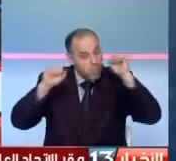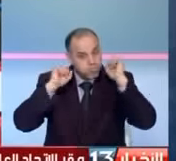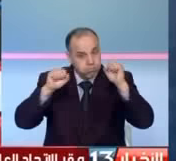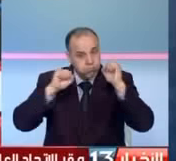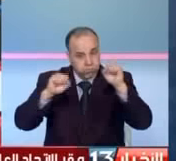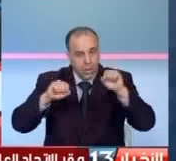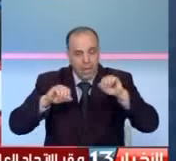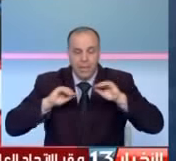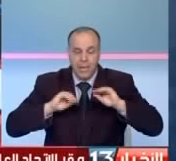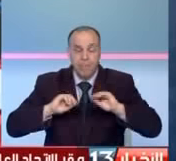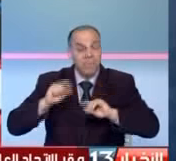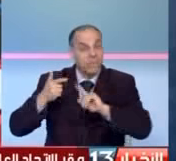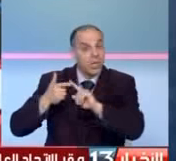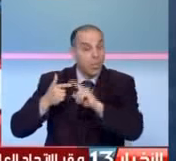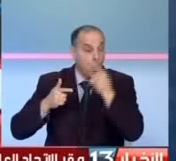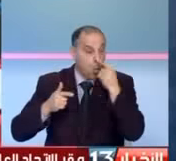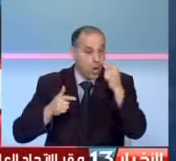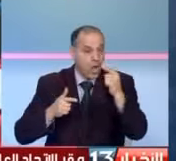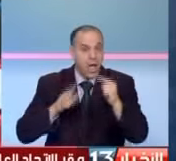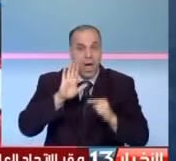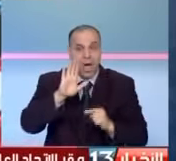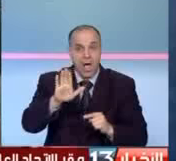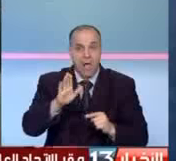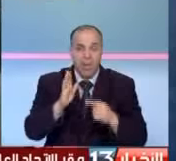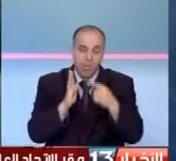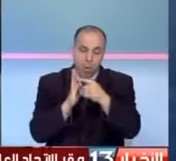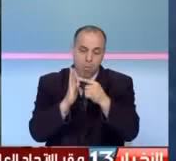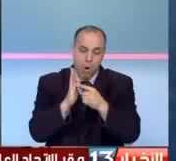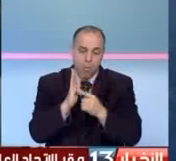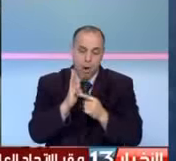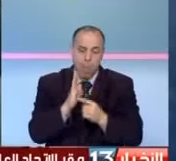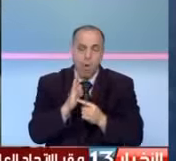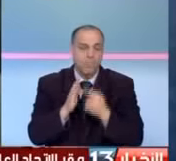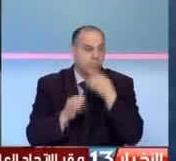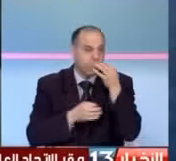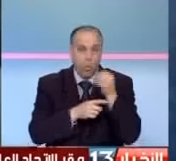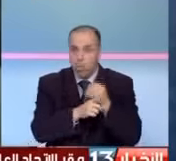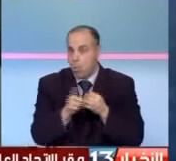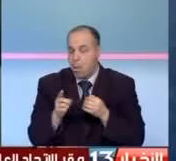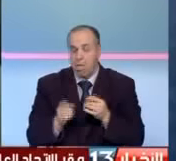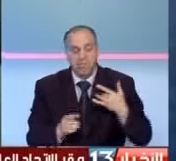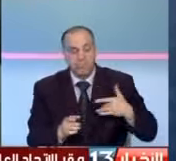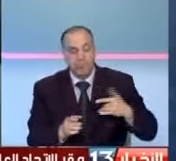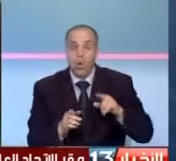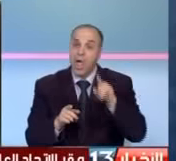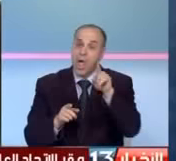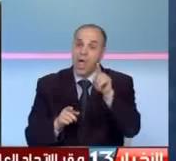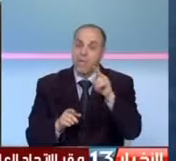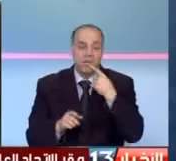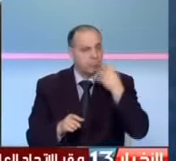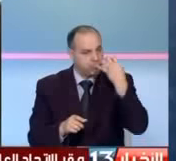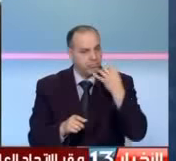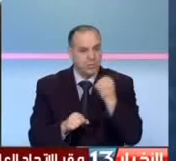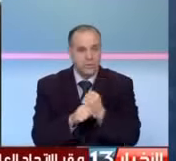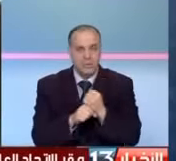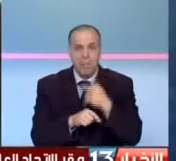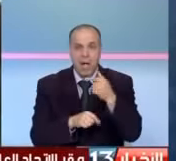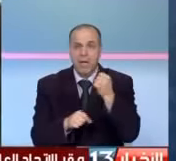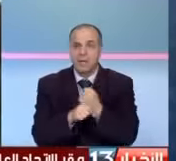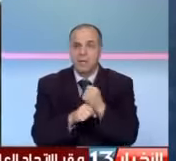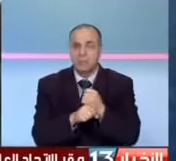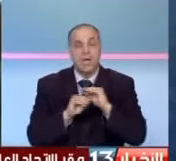قطاع التعليم الثانوي على خلفية نقاط عدة باتت على حد تعبيرهم تهدد بجدية سير